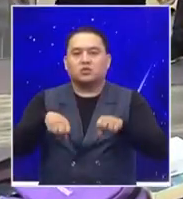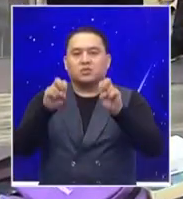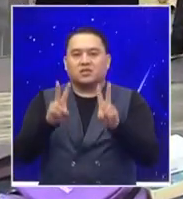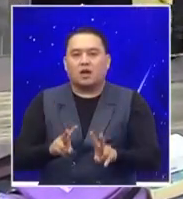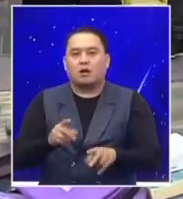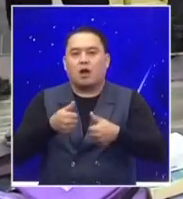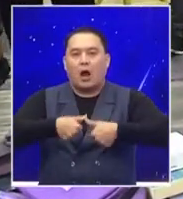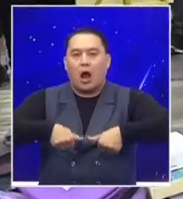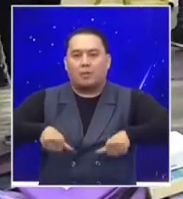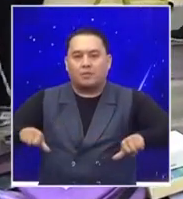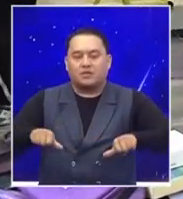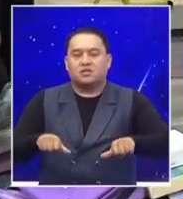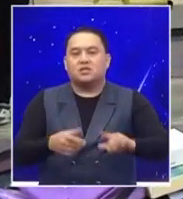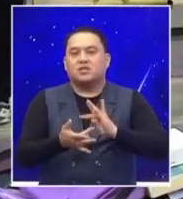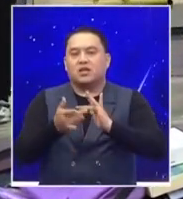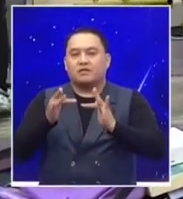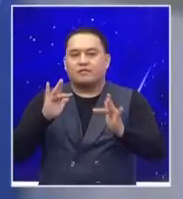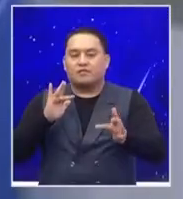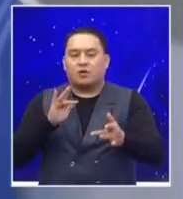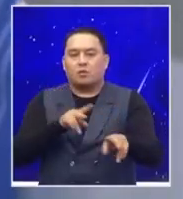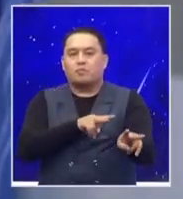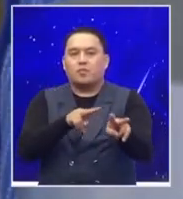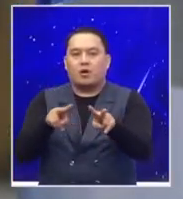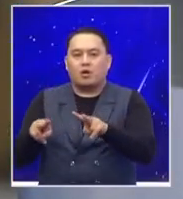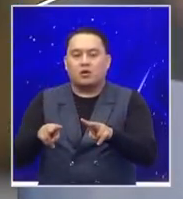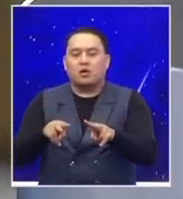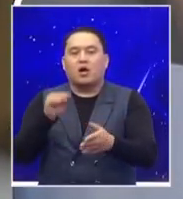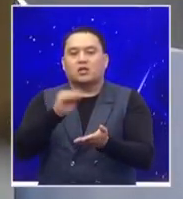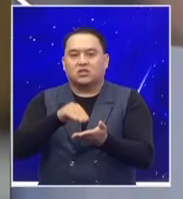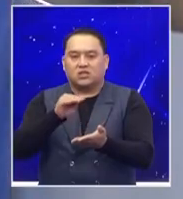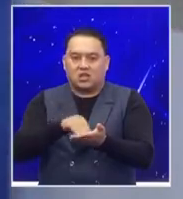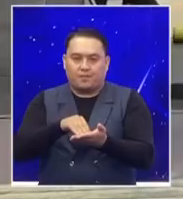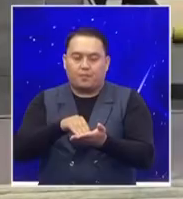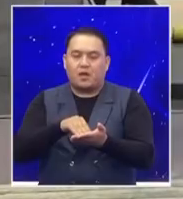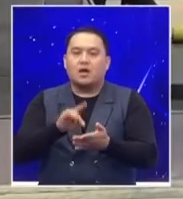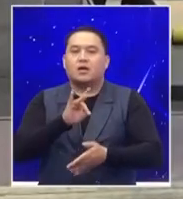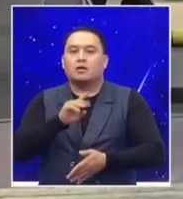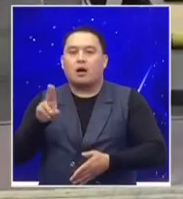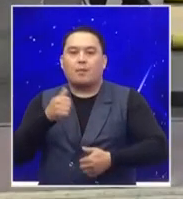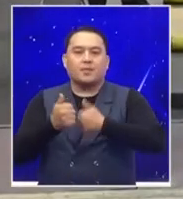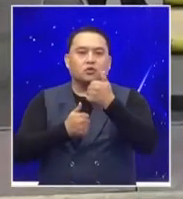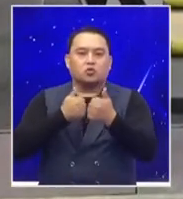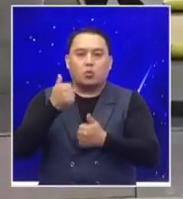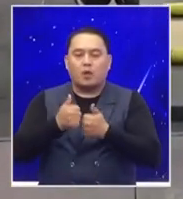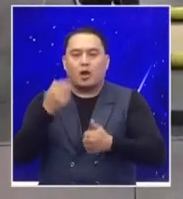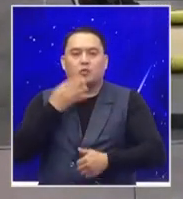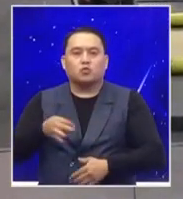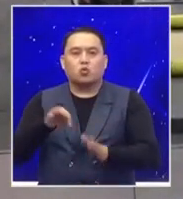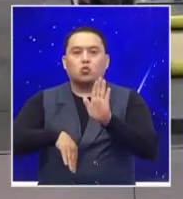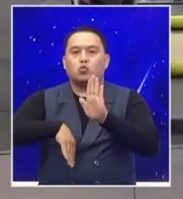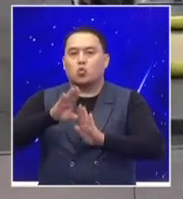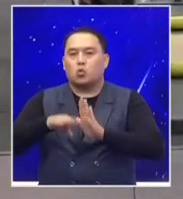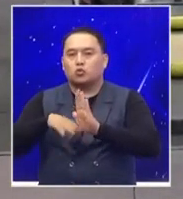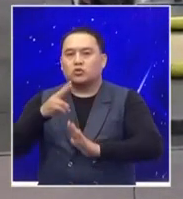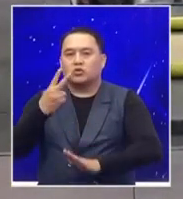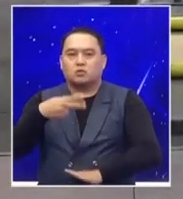сарапшылар Нұрсұлтан қаласынан ғаламтор желісі арқылы бақылап, әділ бағасын беріп отырады. республикалық біріншілікке жетсу өңірінен үздік деген